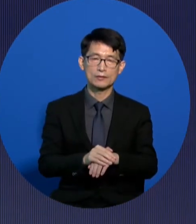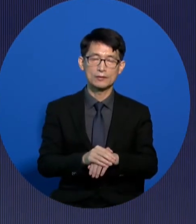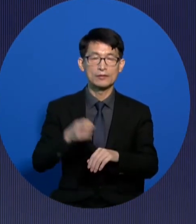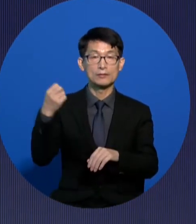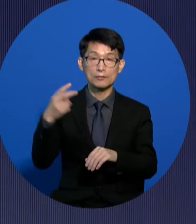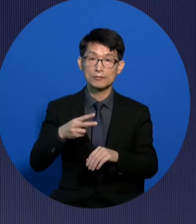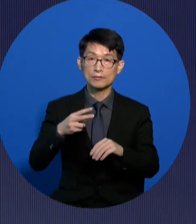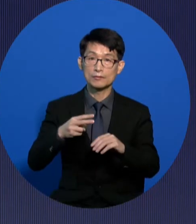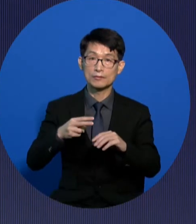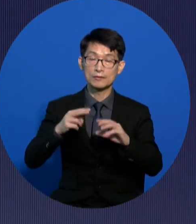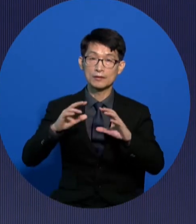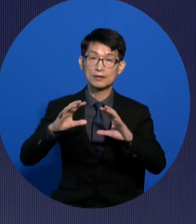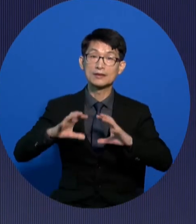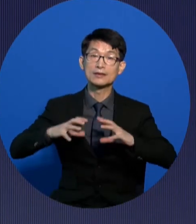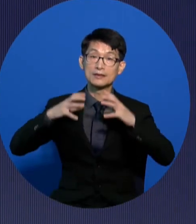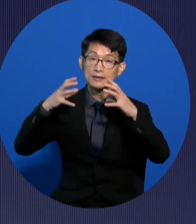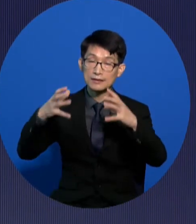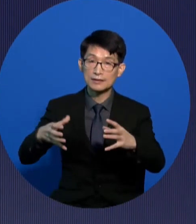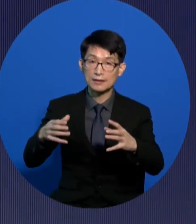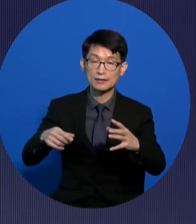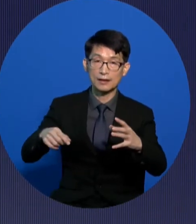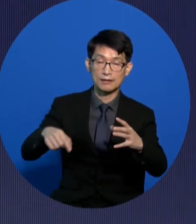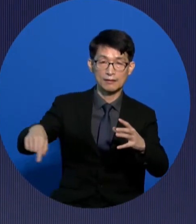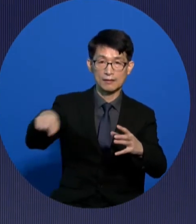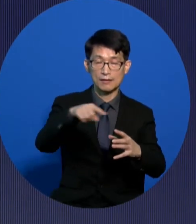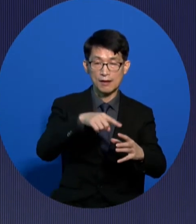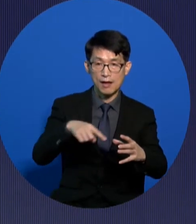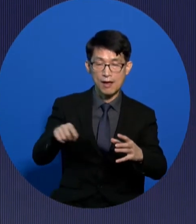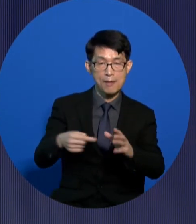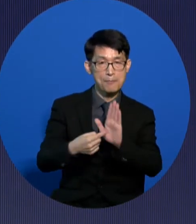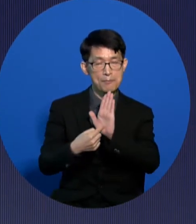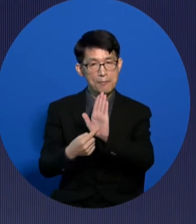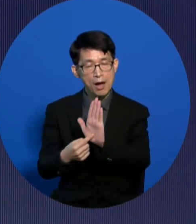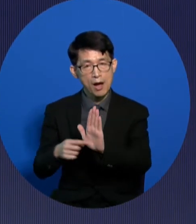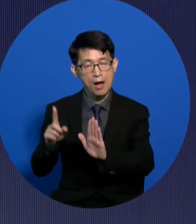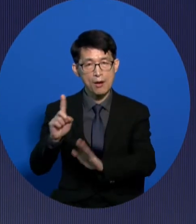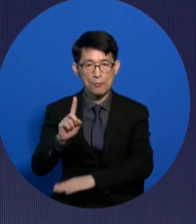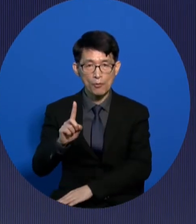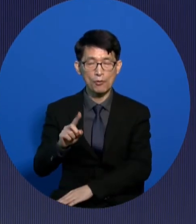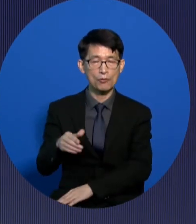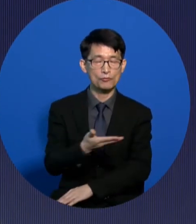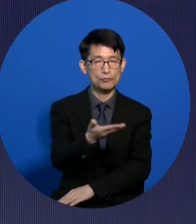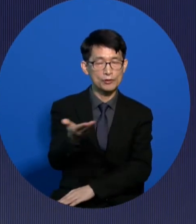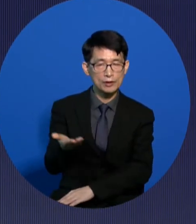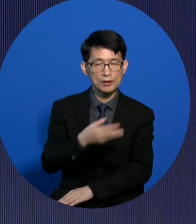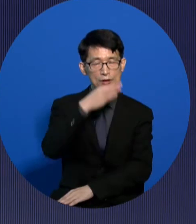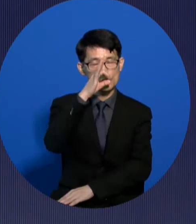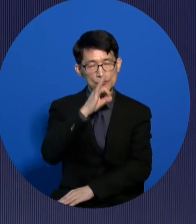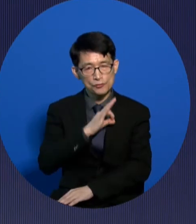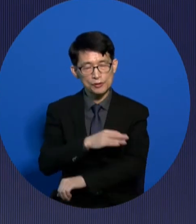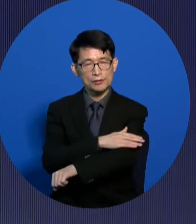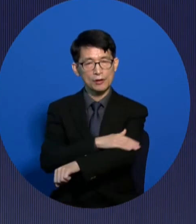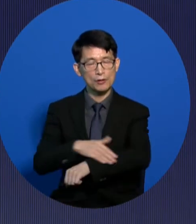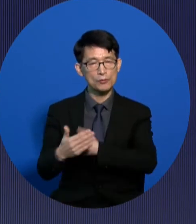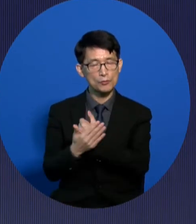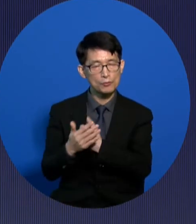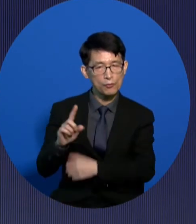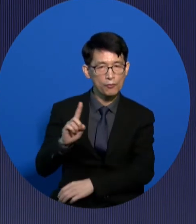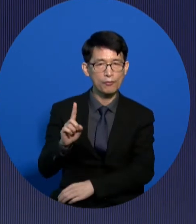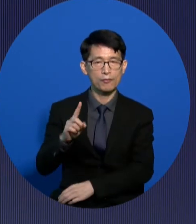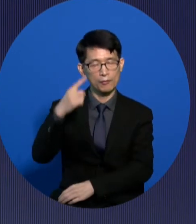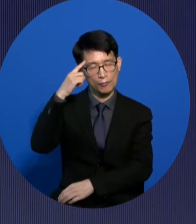또 이런 좋은 포럼들이 지속적으로 자리매김할 수 있는가를 고민해 봐야 되는 자리라고